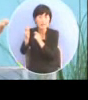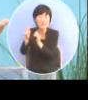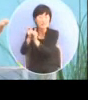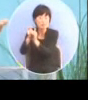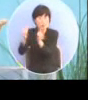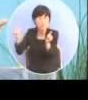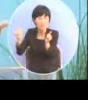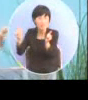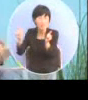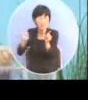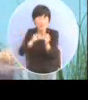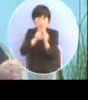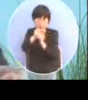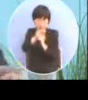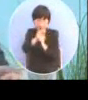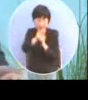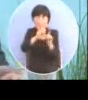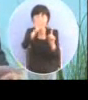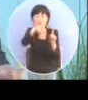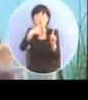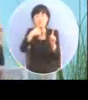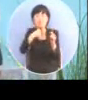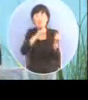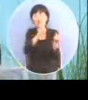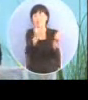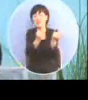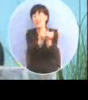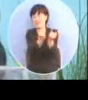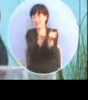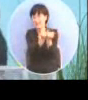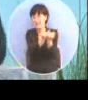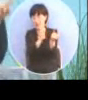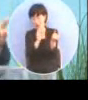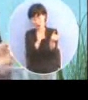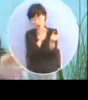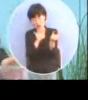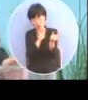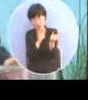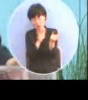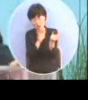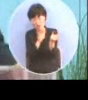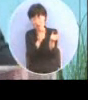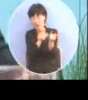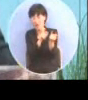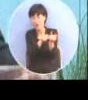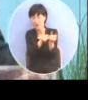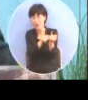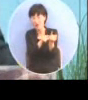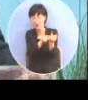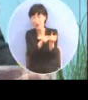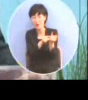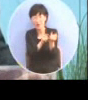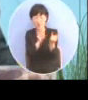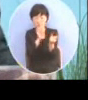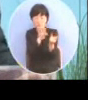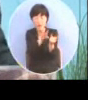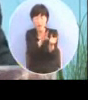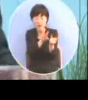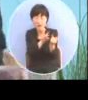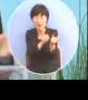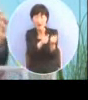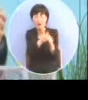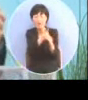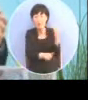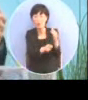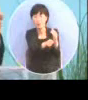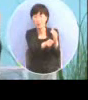Vậy theo thống kê thì những kẻ lừa đảo lừa được ai? Chính các bà các cô. Tại các bà các cô dễ bị kẻ lừa đảo mắc lừa bằng lời nói